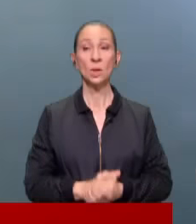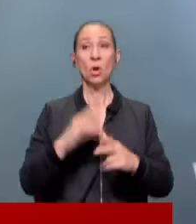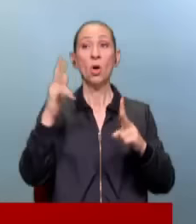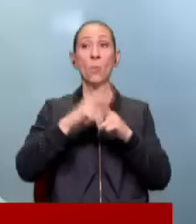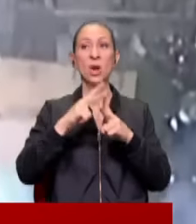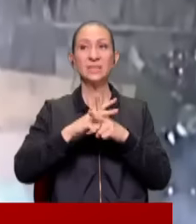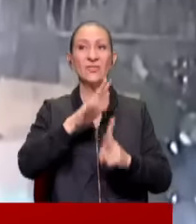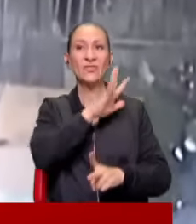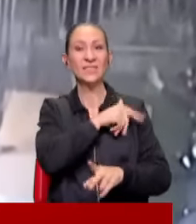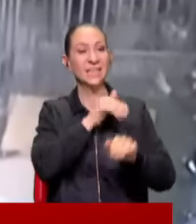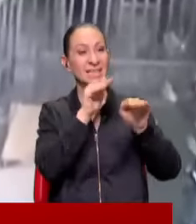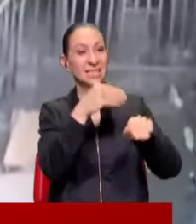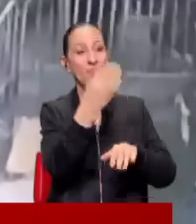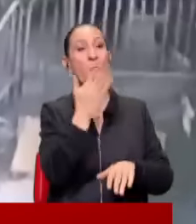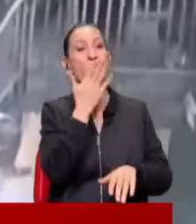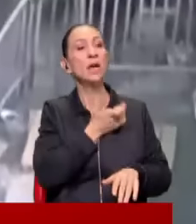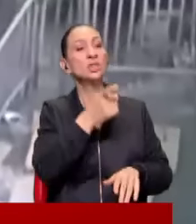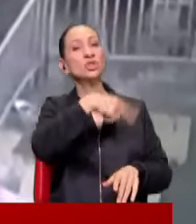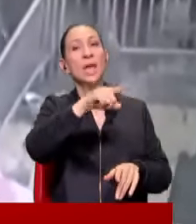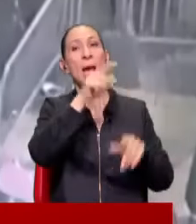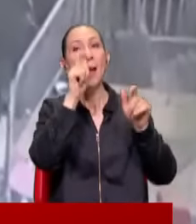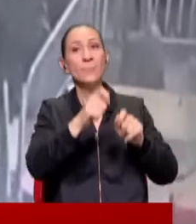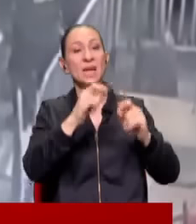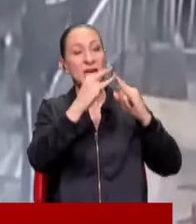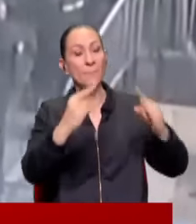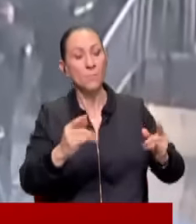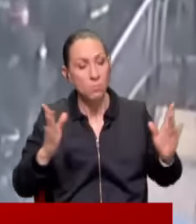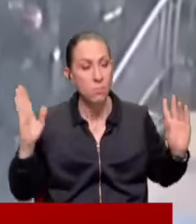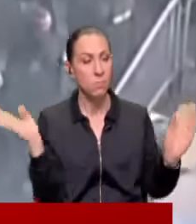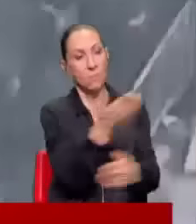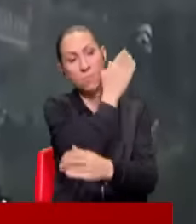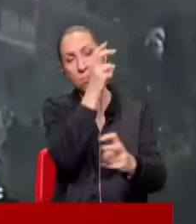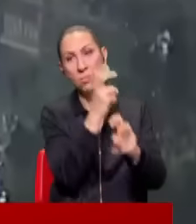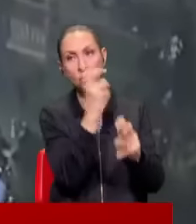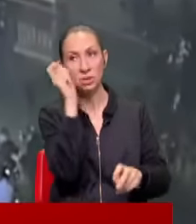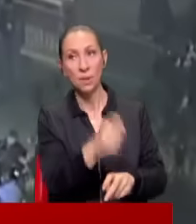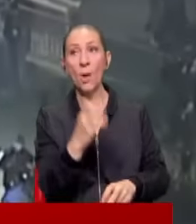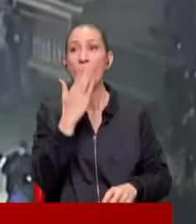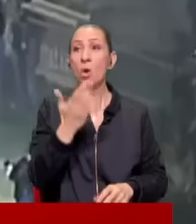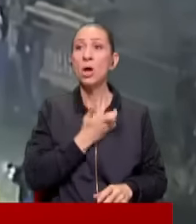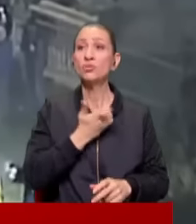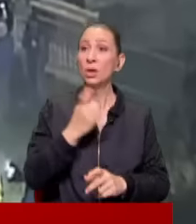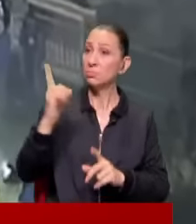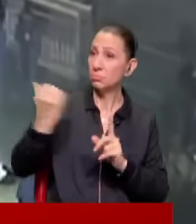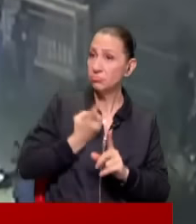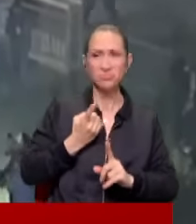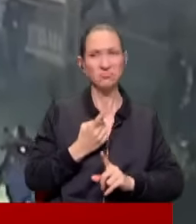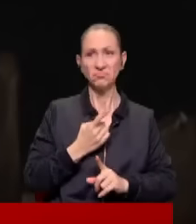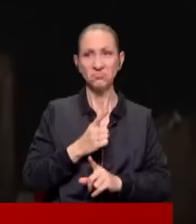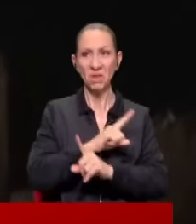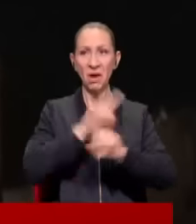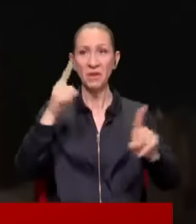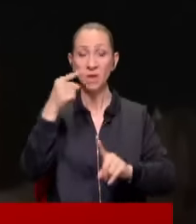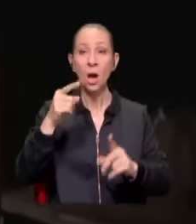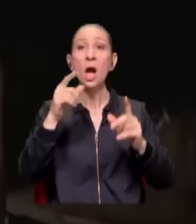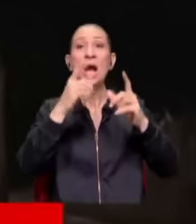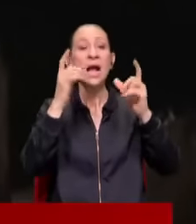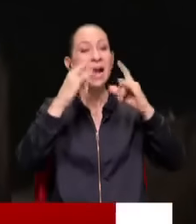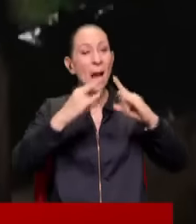Polis Filistin'e destek veren öğrencilere kurdukları kampı boşaltma çağrısı yaptı. Öğrenciler çağrıyı reddedince polis